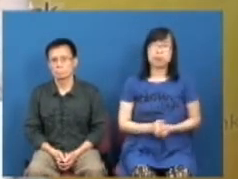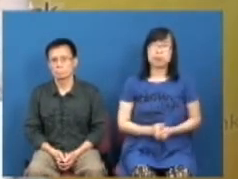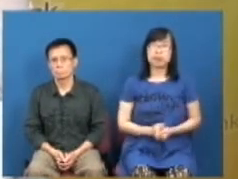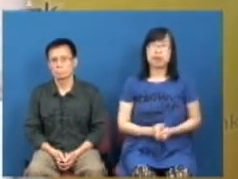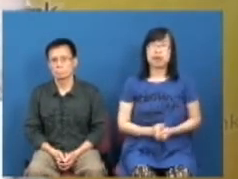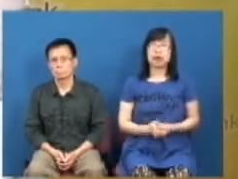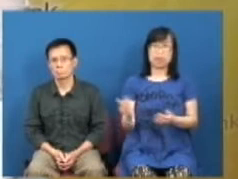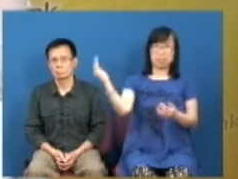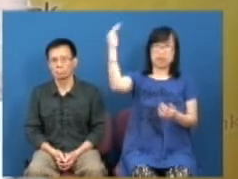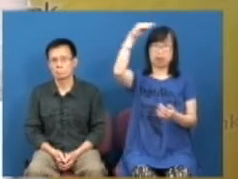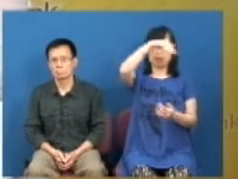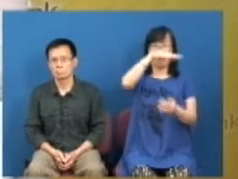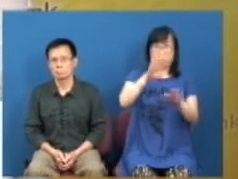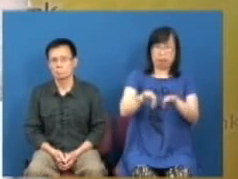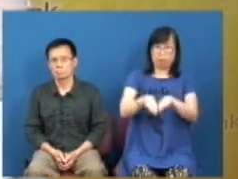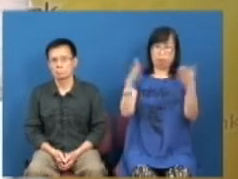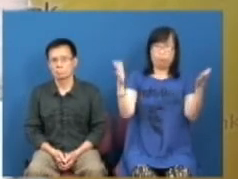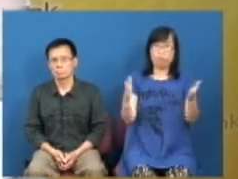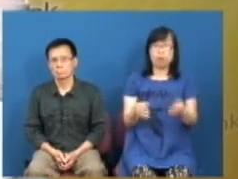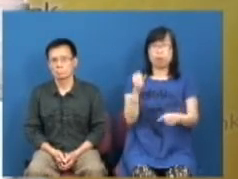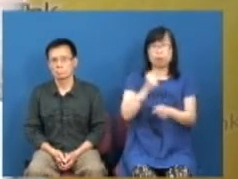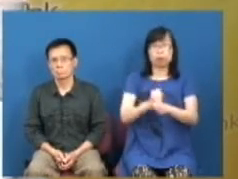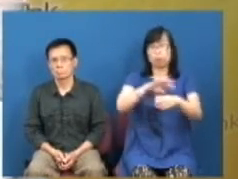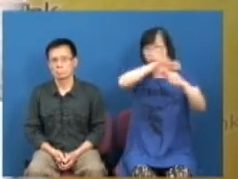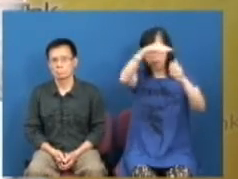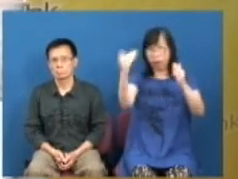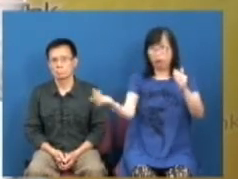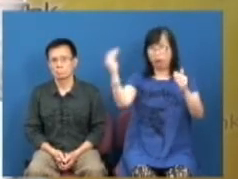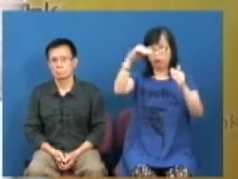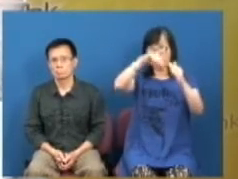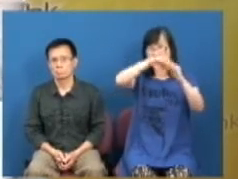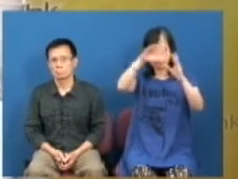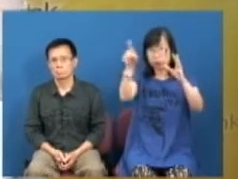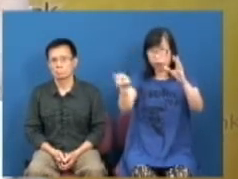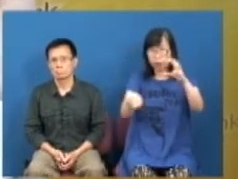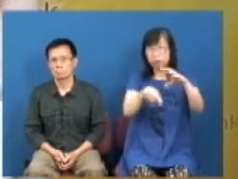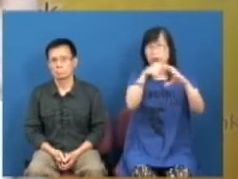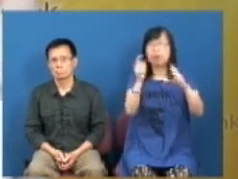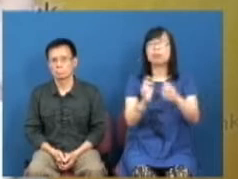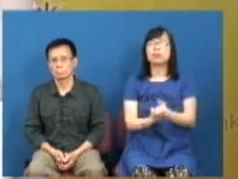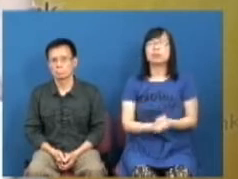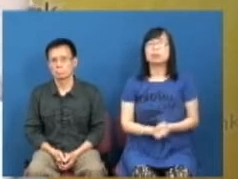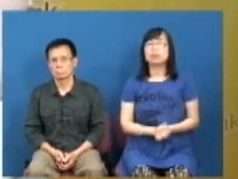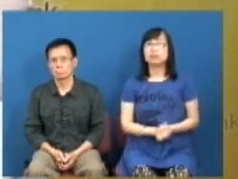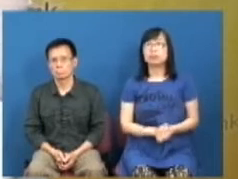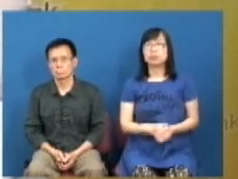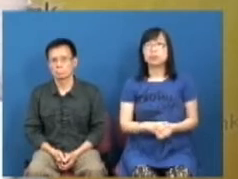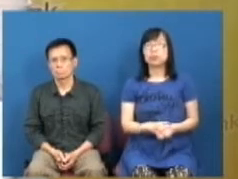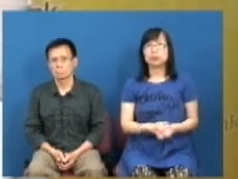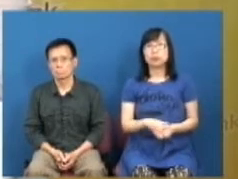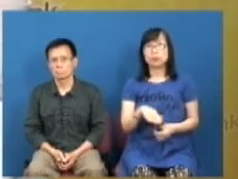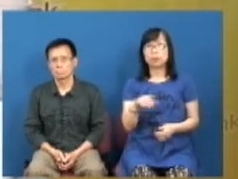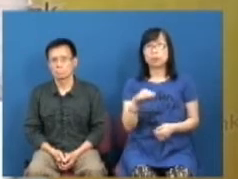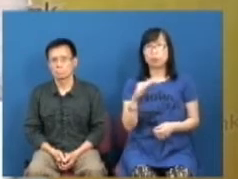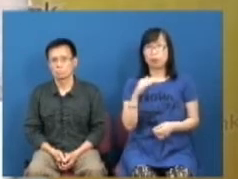山脊啊，可以去開發而去做到岩洞咧？我覺得都即係值得研究咯。如果唔係，即係似乎我哋去